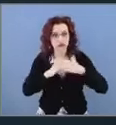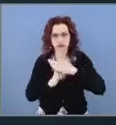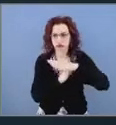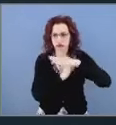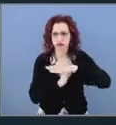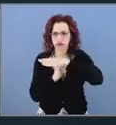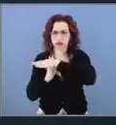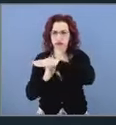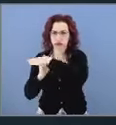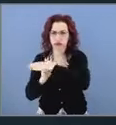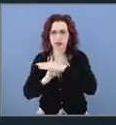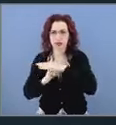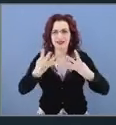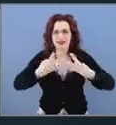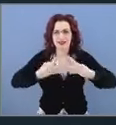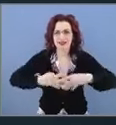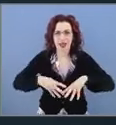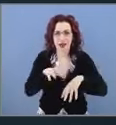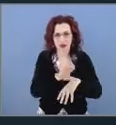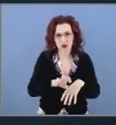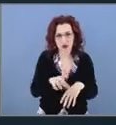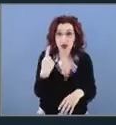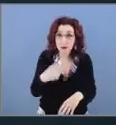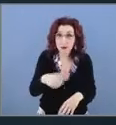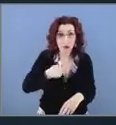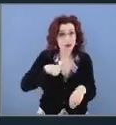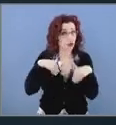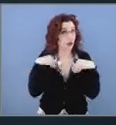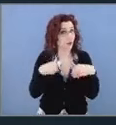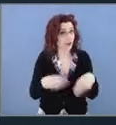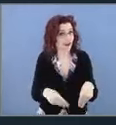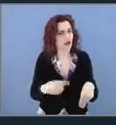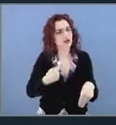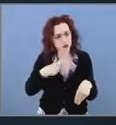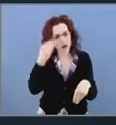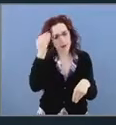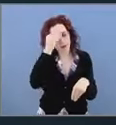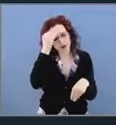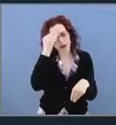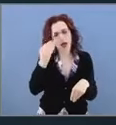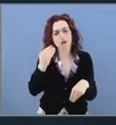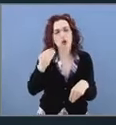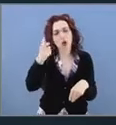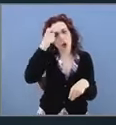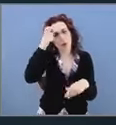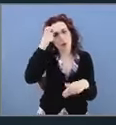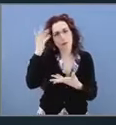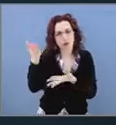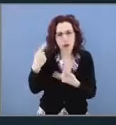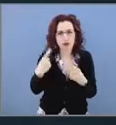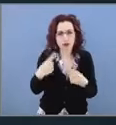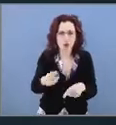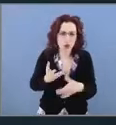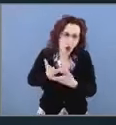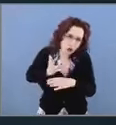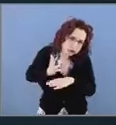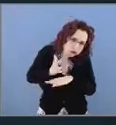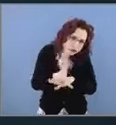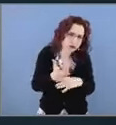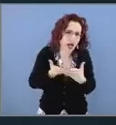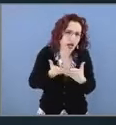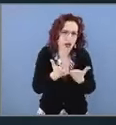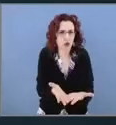questo riteniamo che la mano pubblica possa fare molto da questo punto di vista, e vorrei sottolineare in conclusione un altro